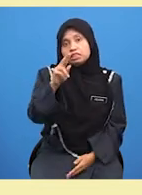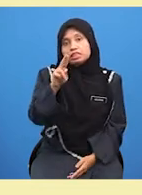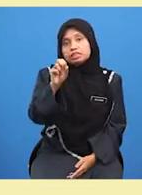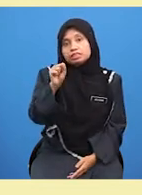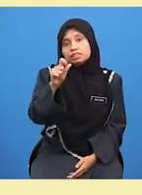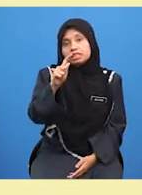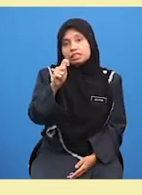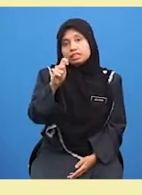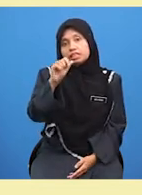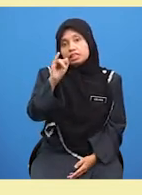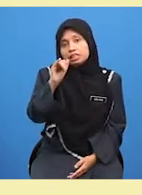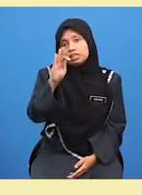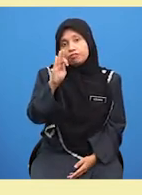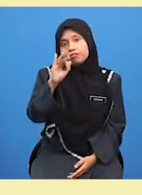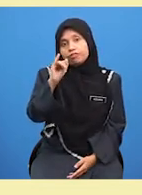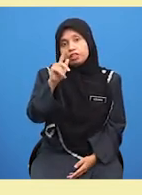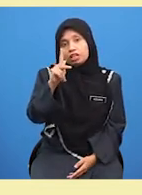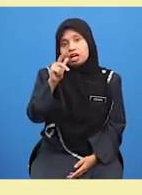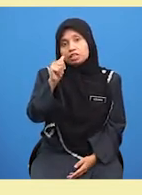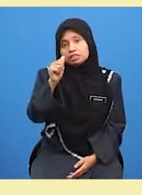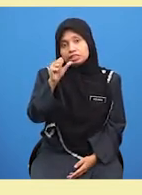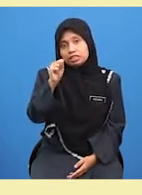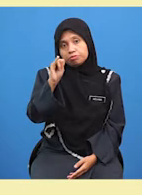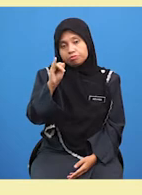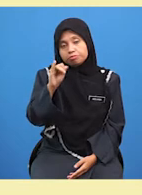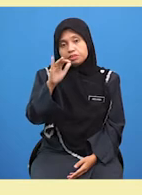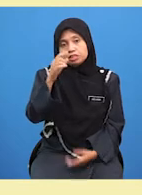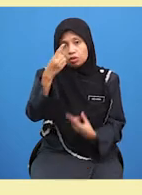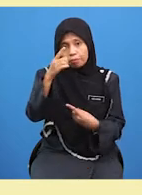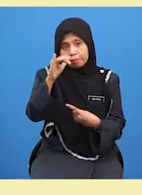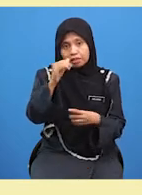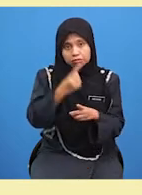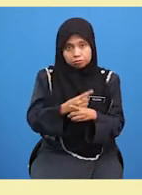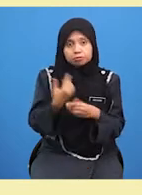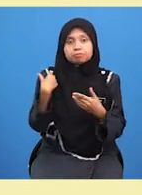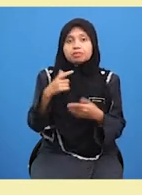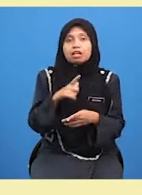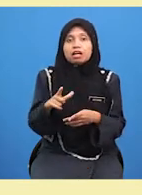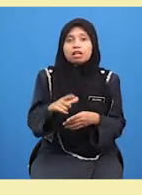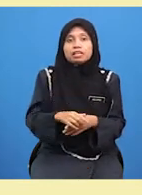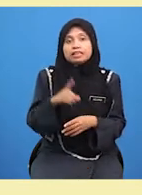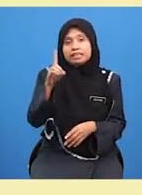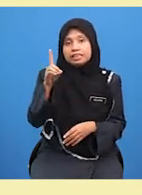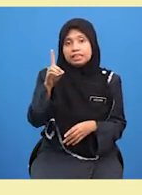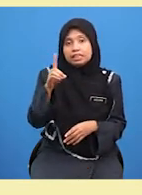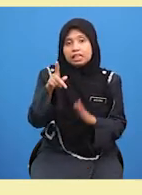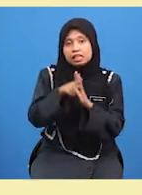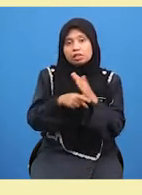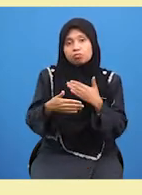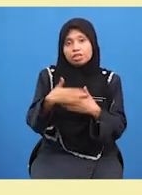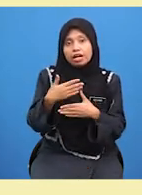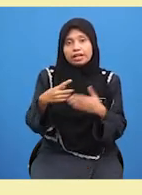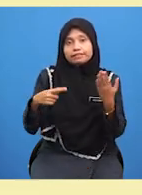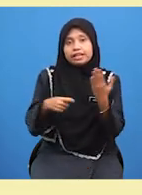pemilihan asas teknologi kecuali jawapan yang betul adalah D,